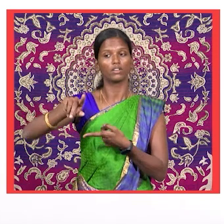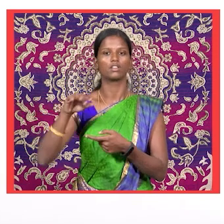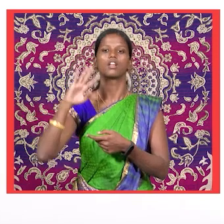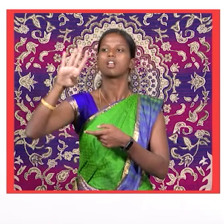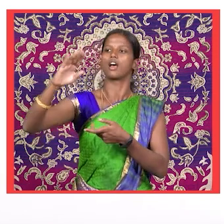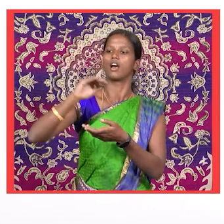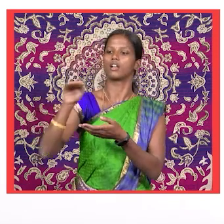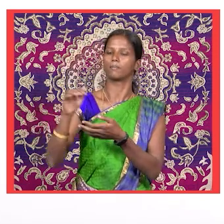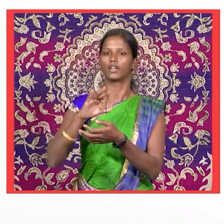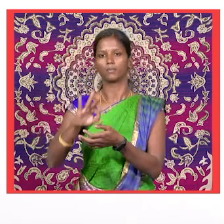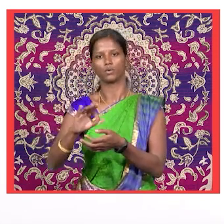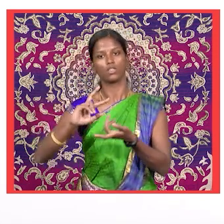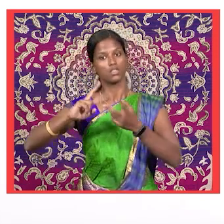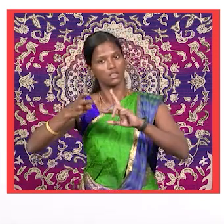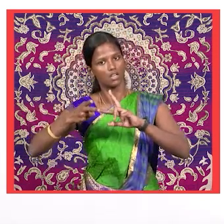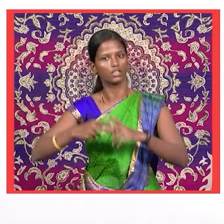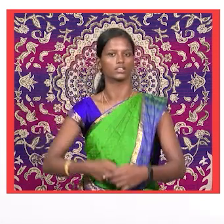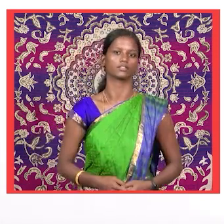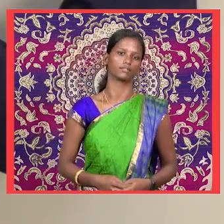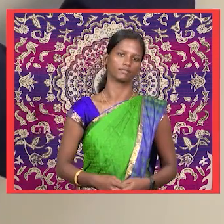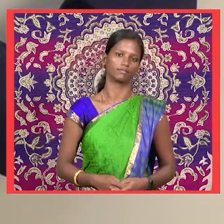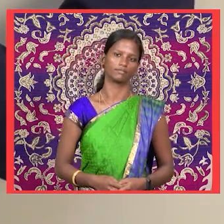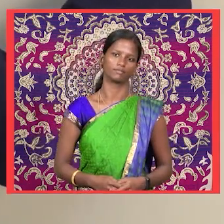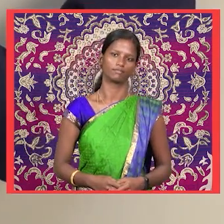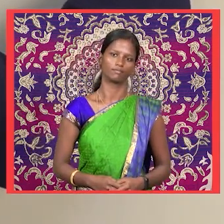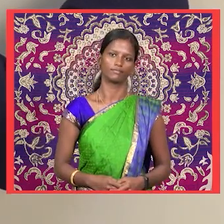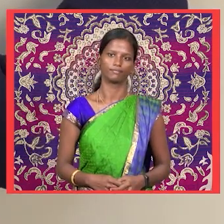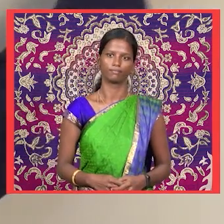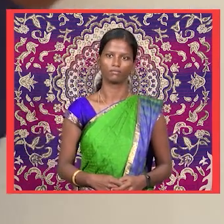புறம் வரும்போது தலைகீழியாக மாறும், அதாவது 4/3.